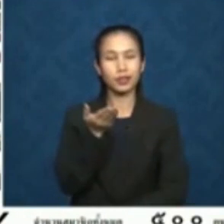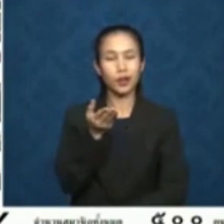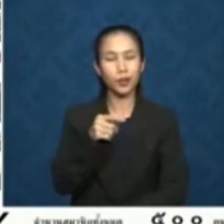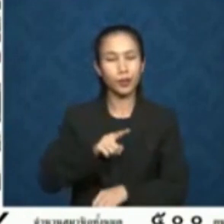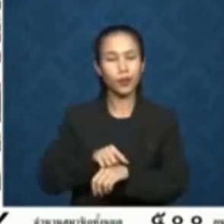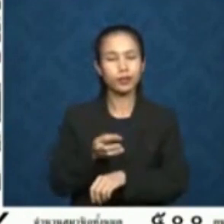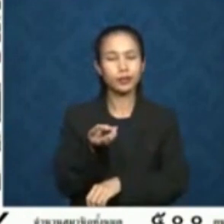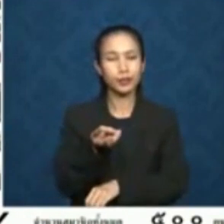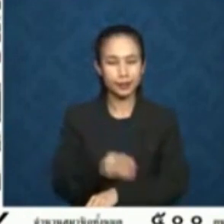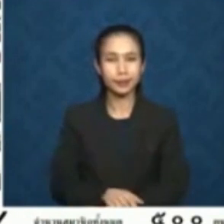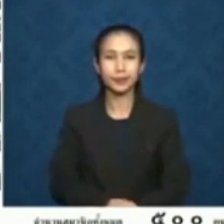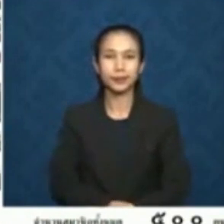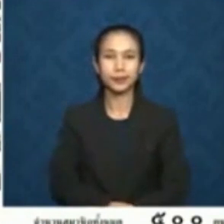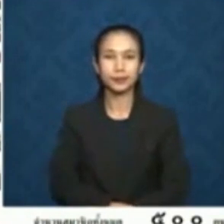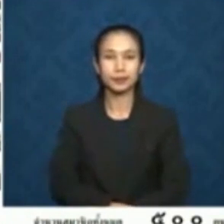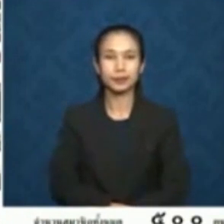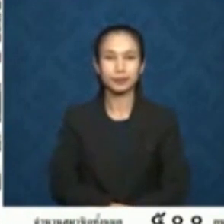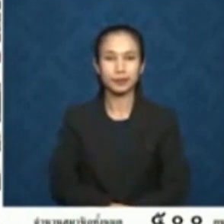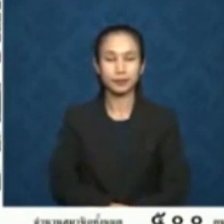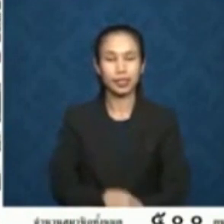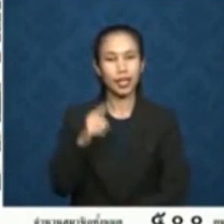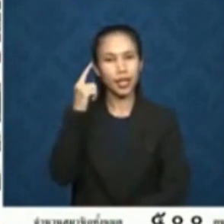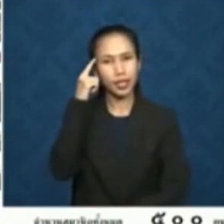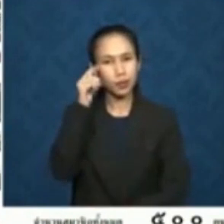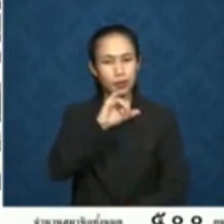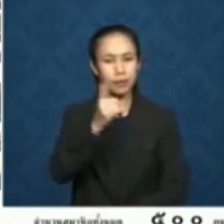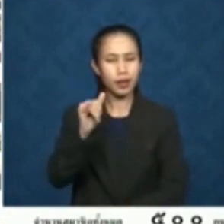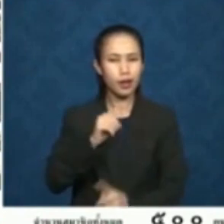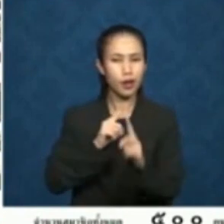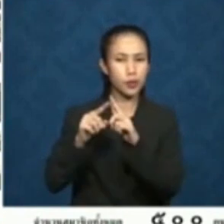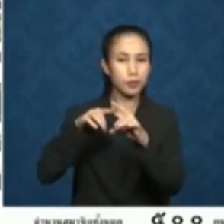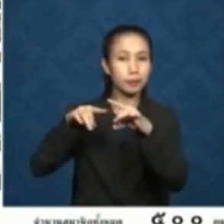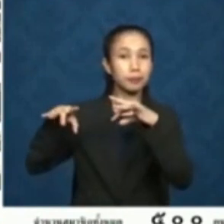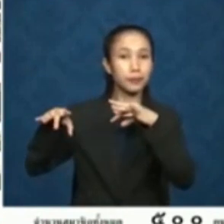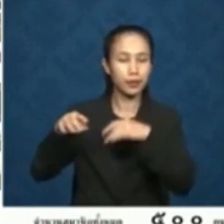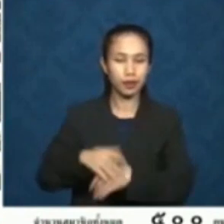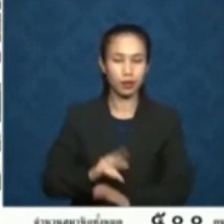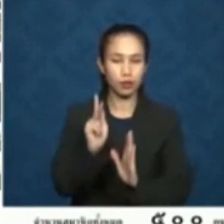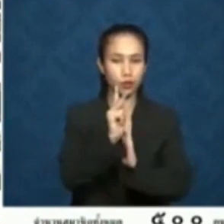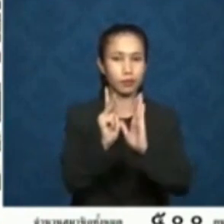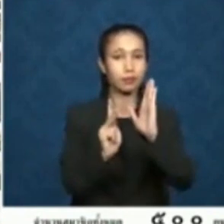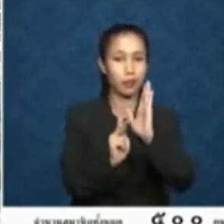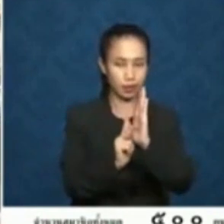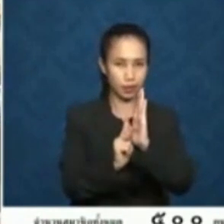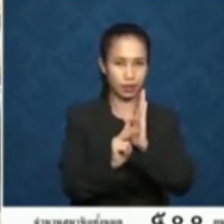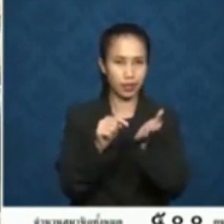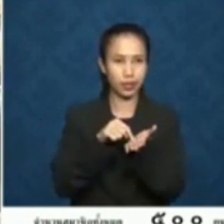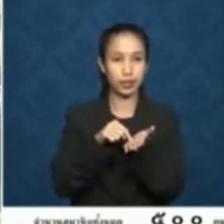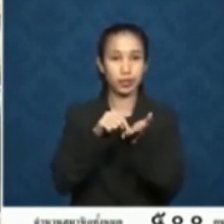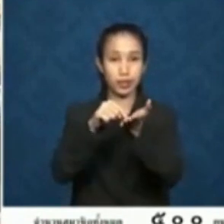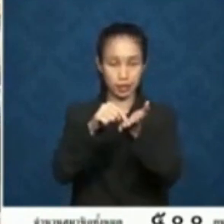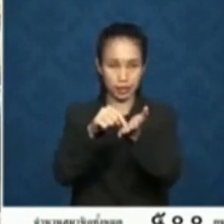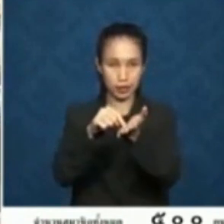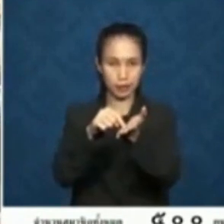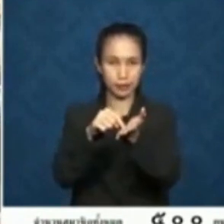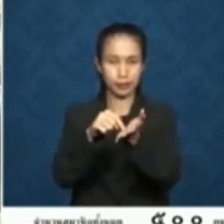นะครับอยากจะรบกวนเวลาท่านประธานแล้วก็เพื่อนสมาชิกสักนิดนึงนะครับเข้าใจว่าน่าจะมีการประสานงานที่คลาดเคลื่อนกันกฎหม